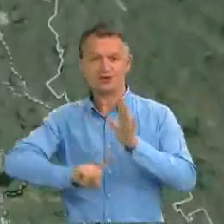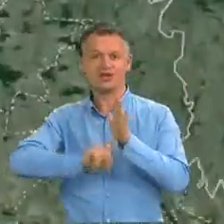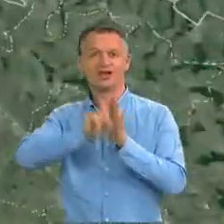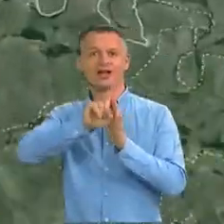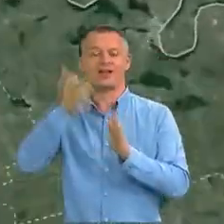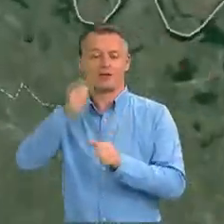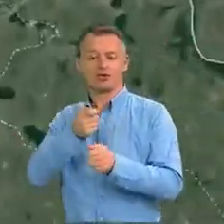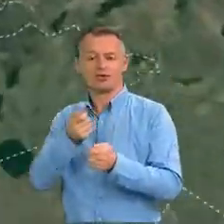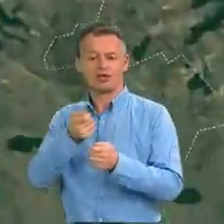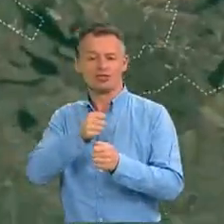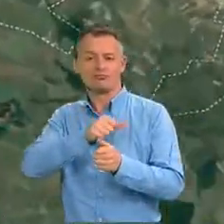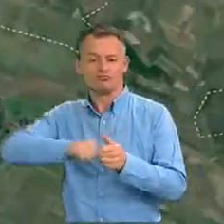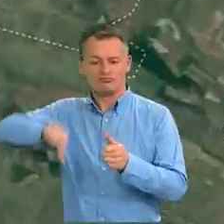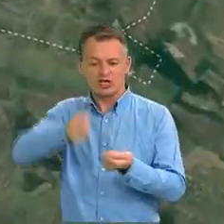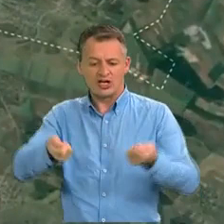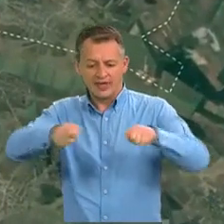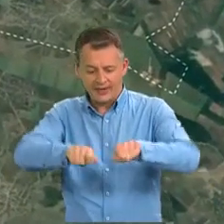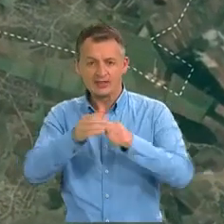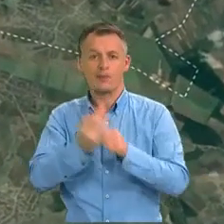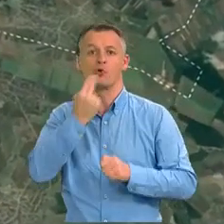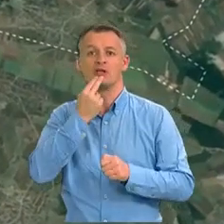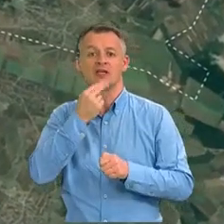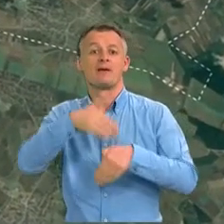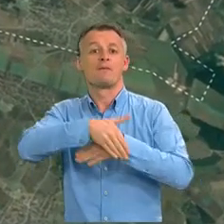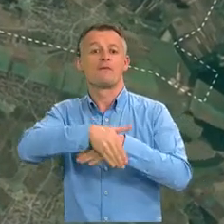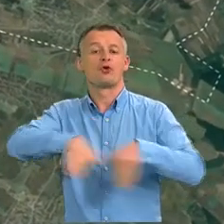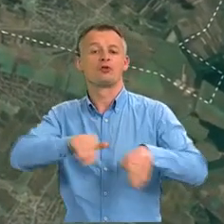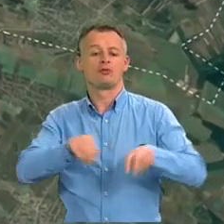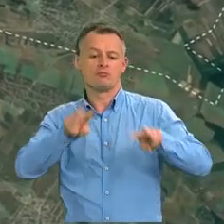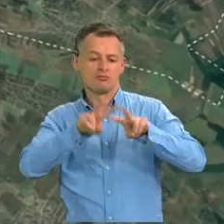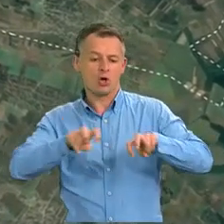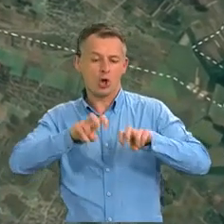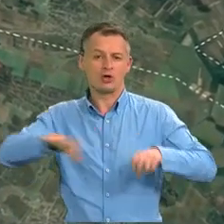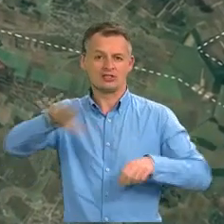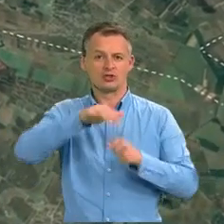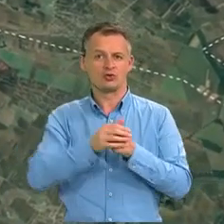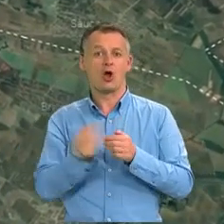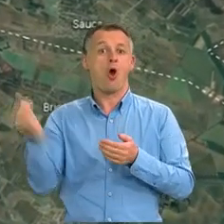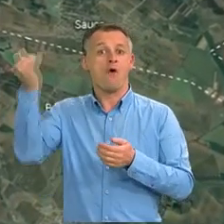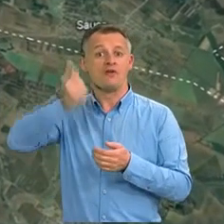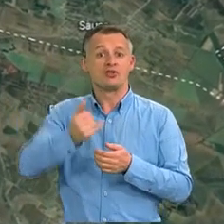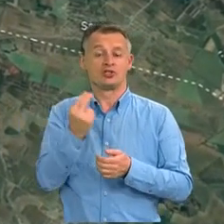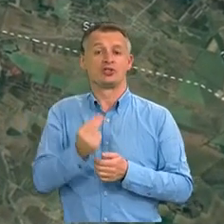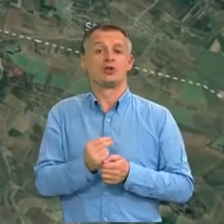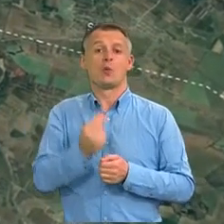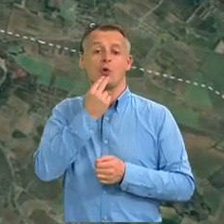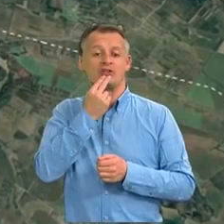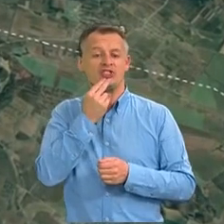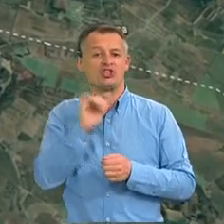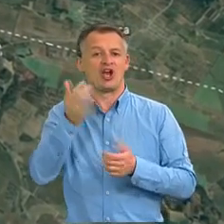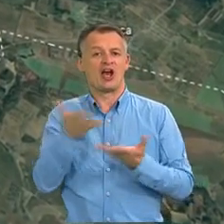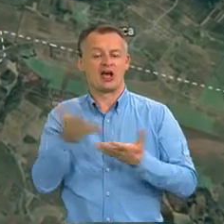în timp ce polițiștii de frontieră patrulează regiunea. La fața locului au fost mobilizați și geniștii Armatei Naționale, care